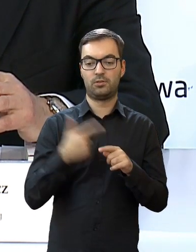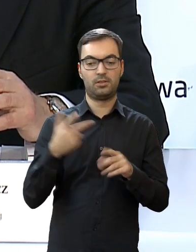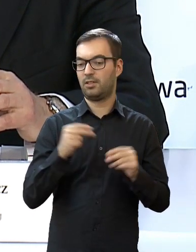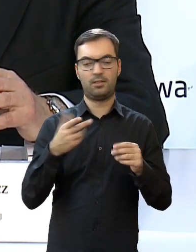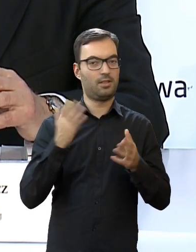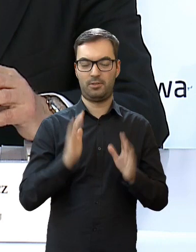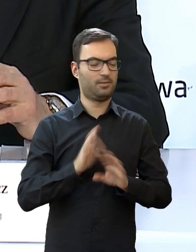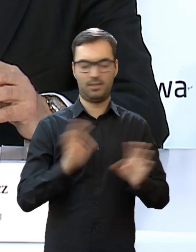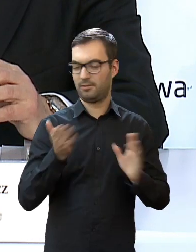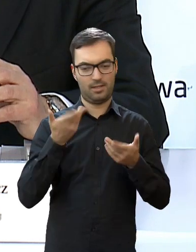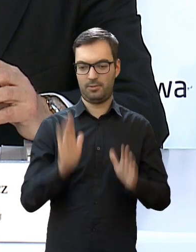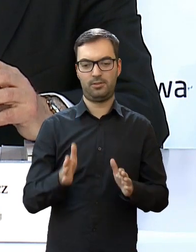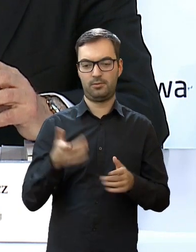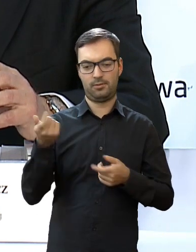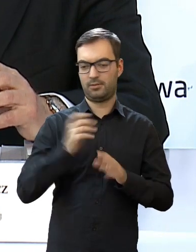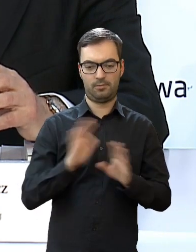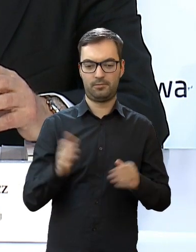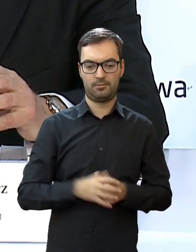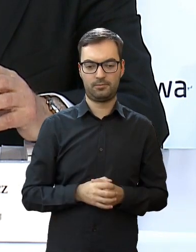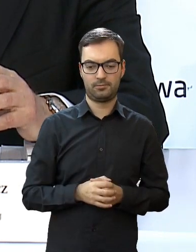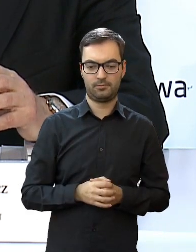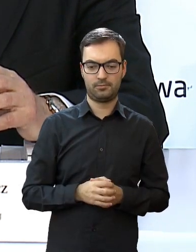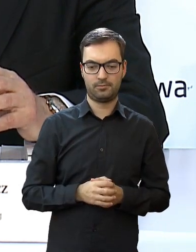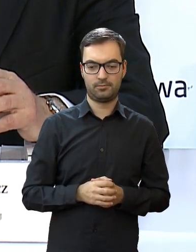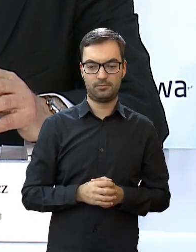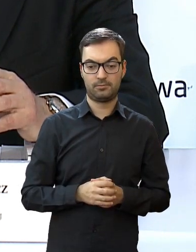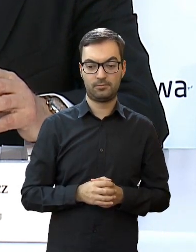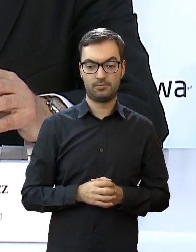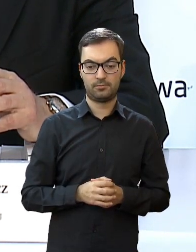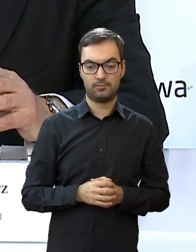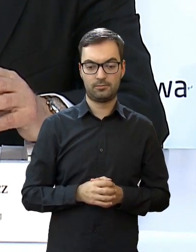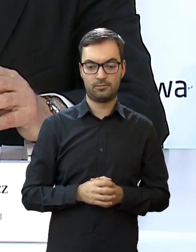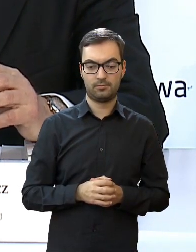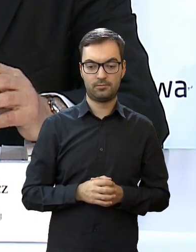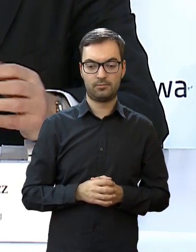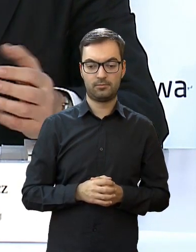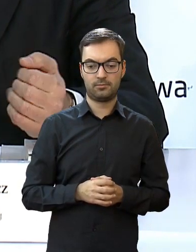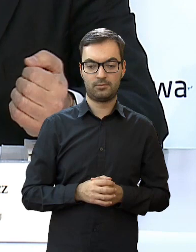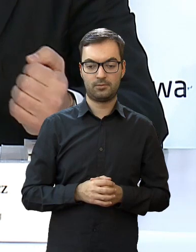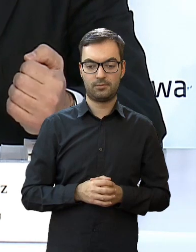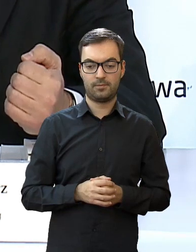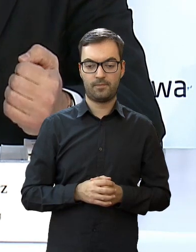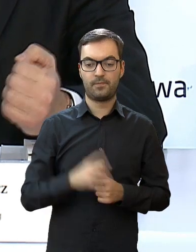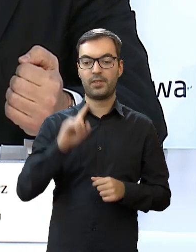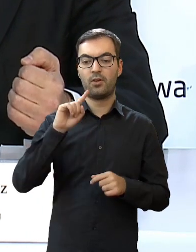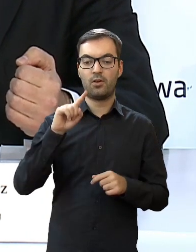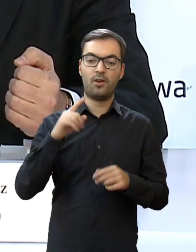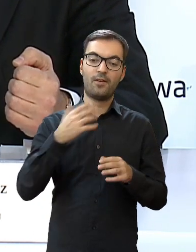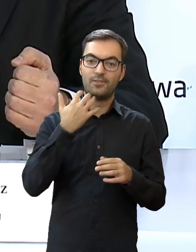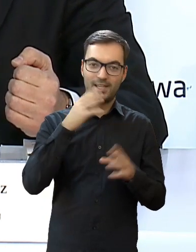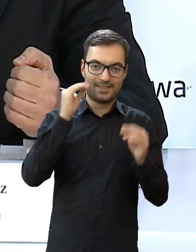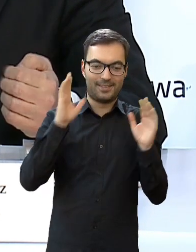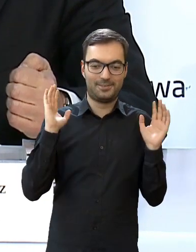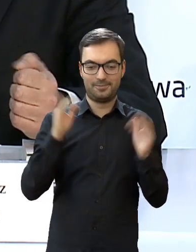nie, nie będziemy Państwa. A ta progowa? Słucham, słucham. No progowa musi w godziny wczesnowieczorne.